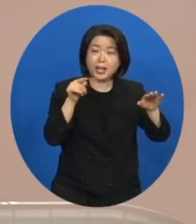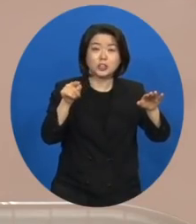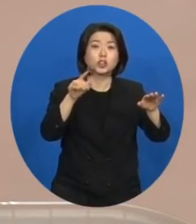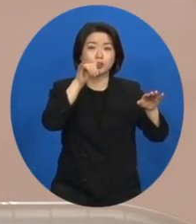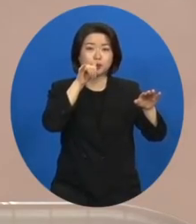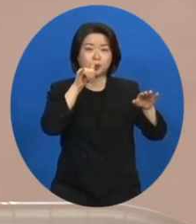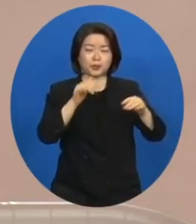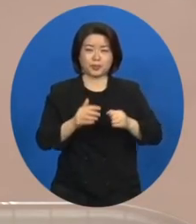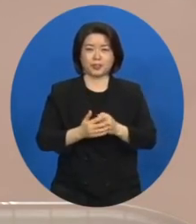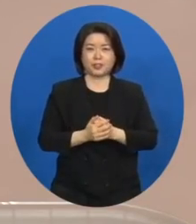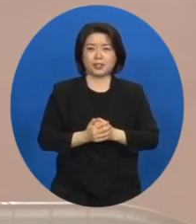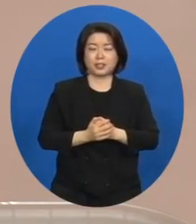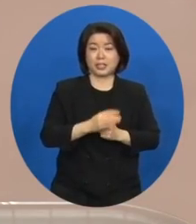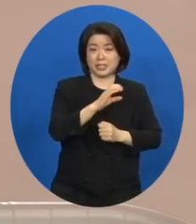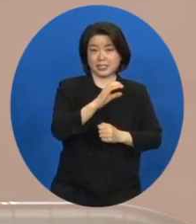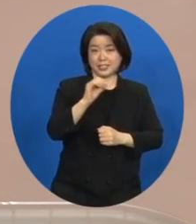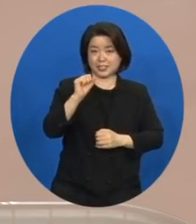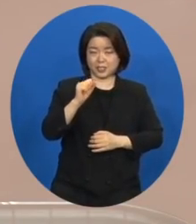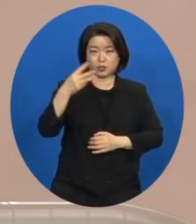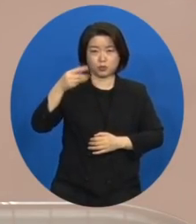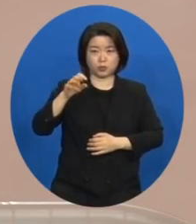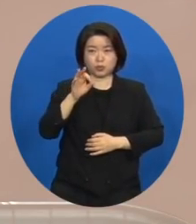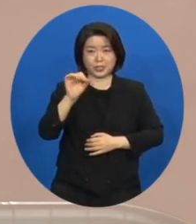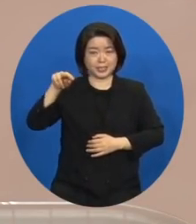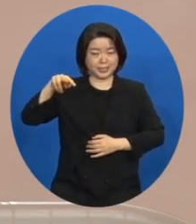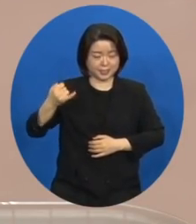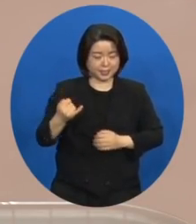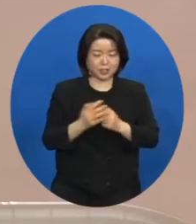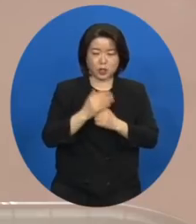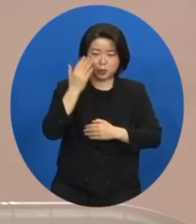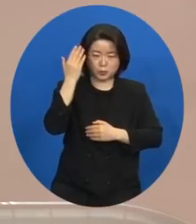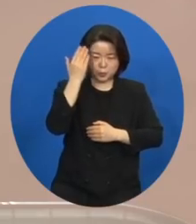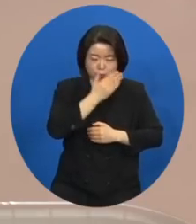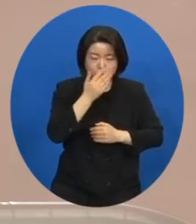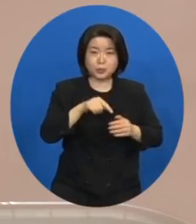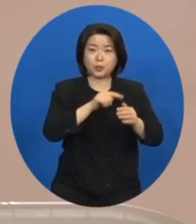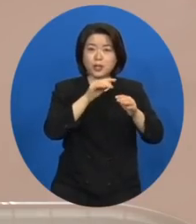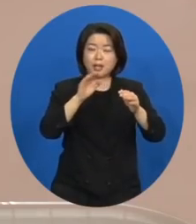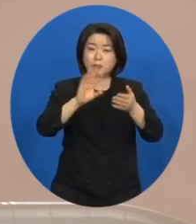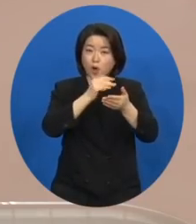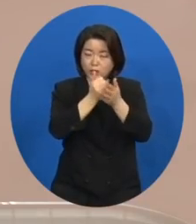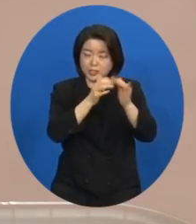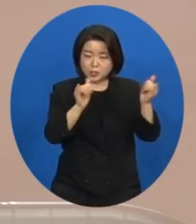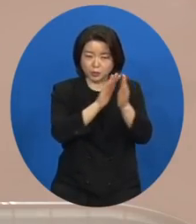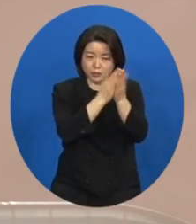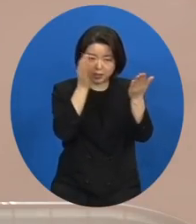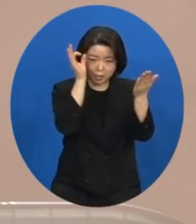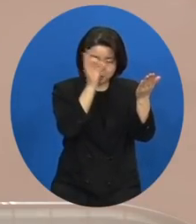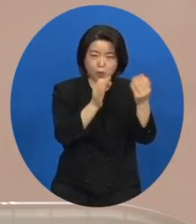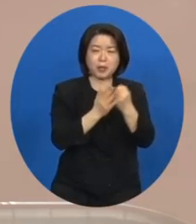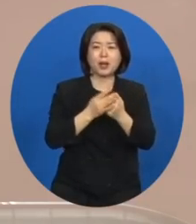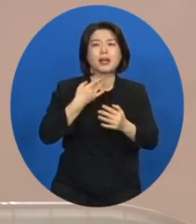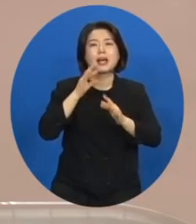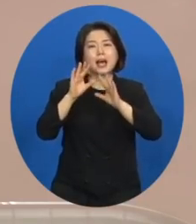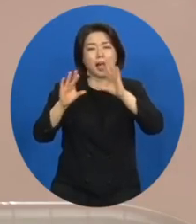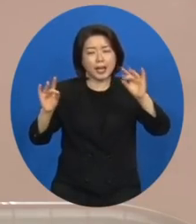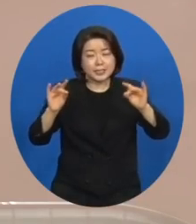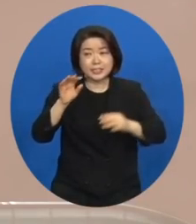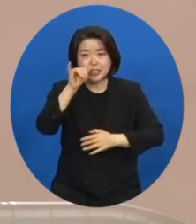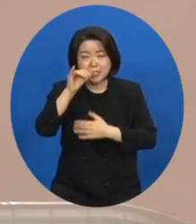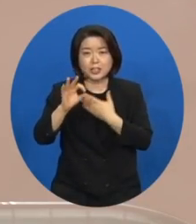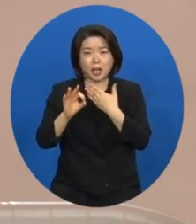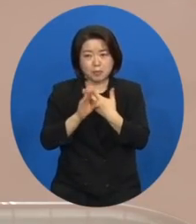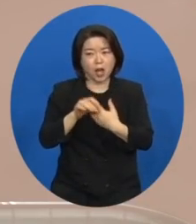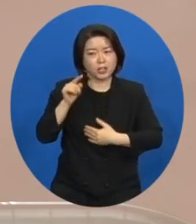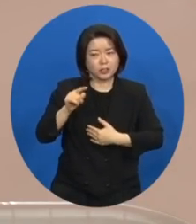합니다 갯수 로이스 가 쓴 순전한 기독교 에 소망 파트에 이런 내용이나 갈증과 갈망이 있다는 것은 그것을 채워줄 많은